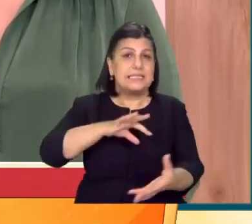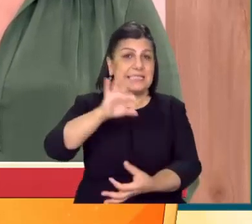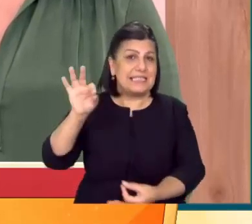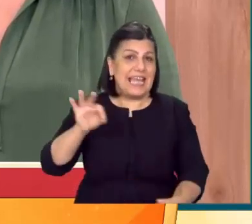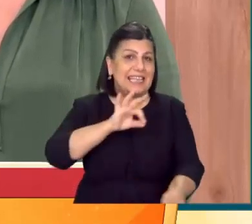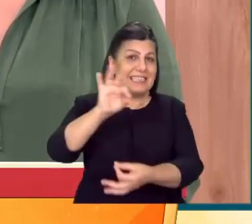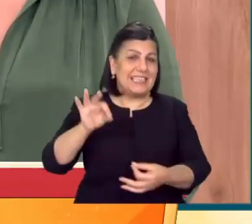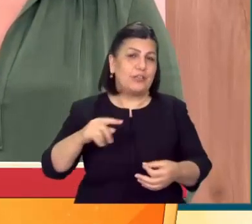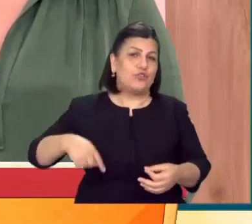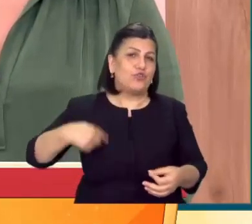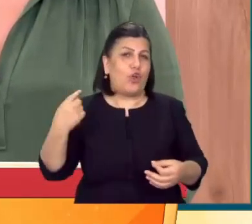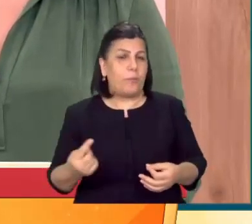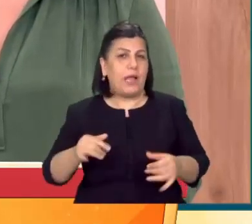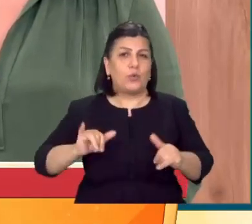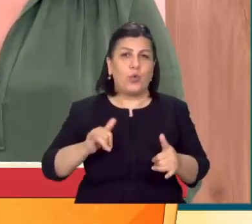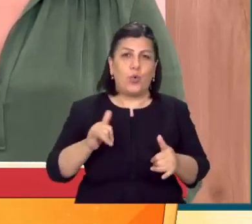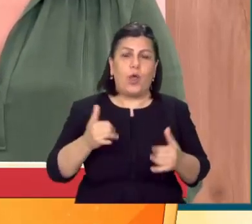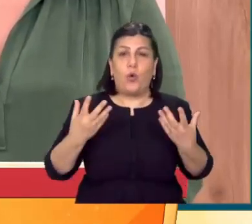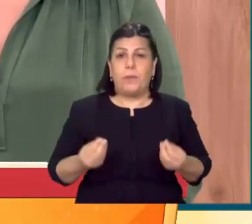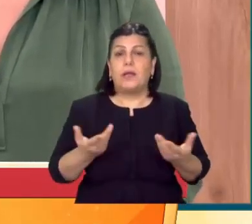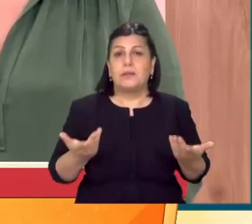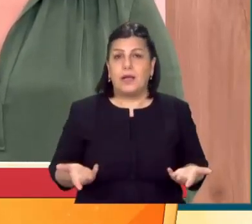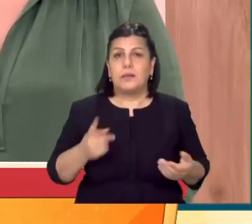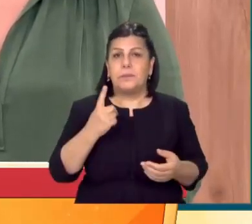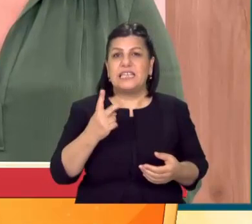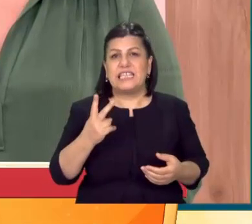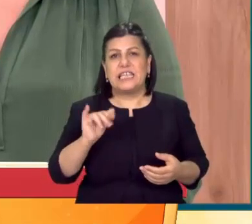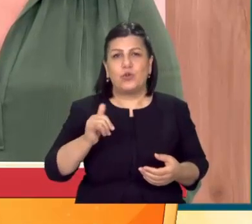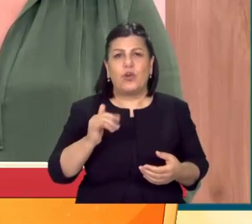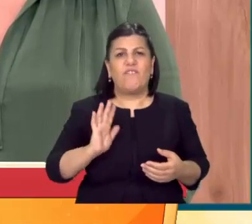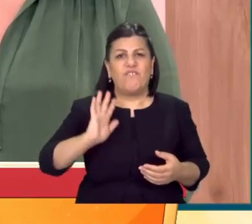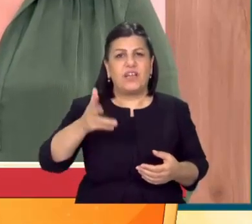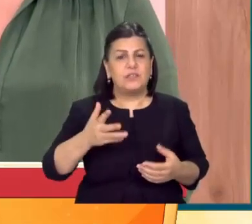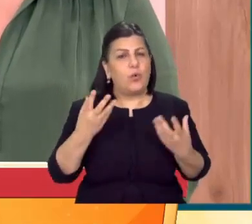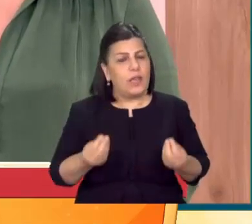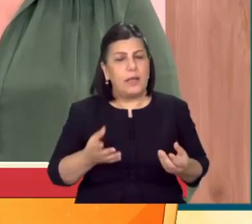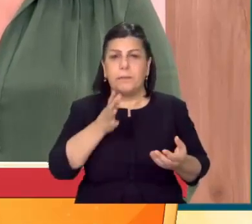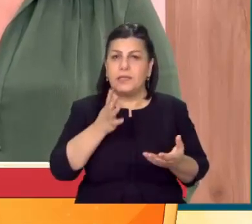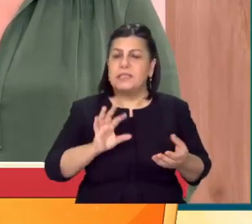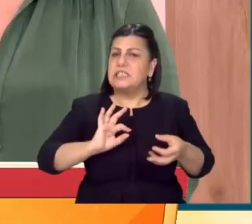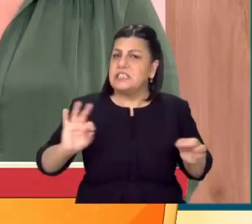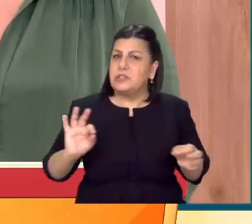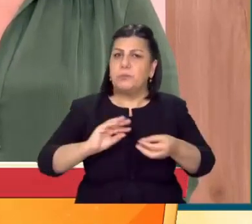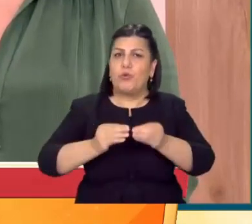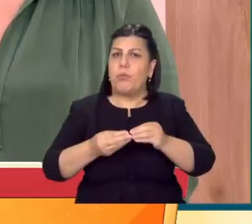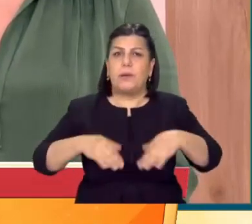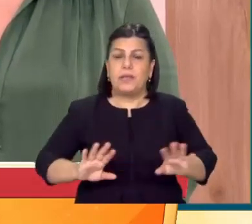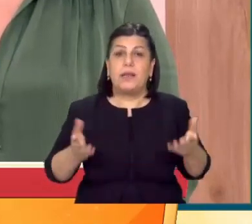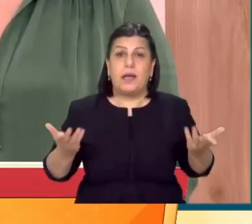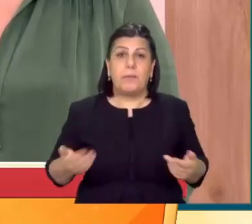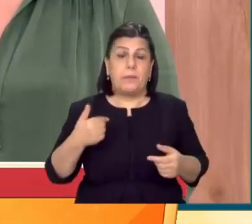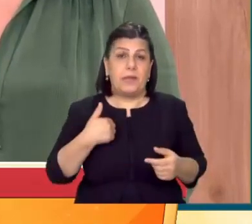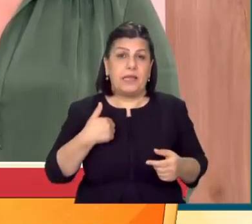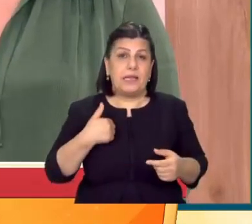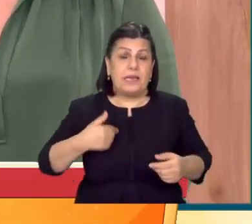insanlar normal kilolarında olmalı. Hatta 1-2 kilo fazla olabilir, hiç sorun değil. Ancak